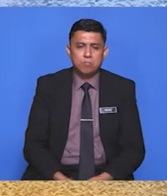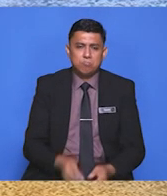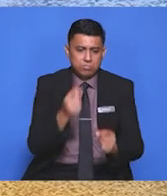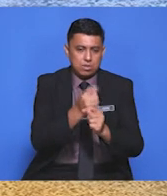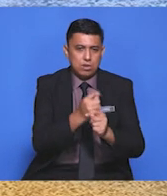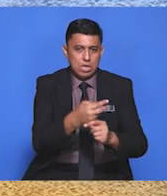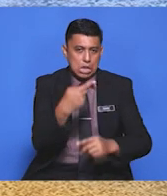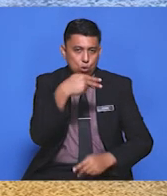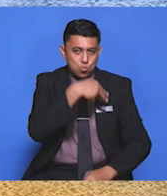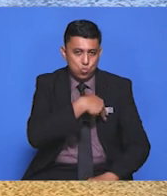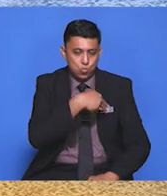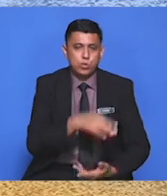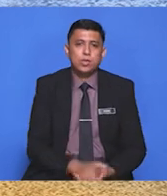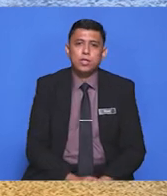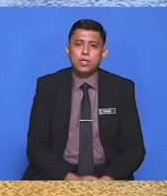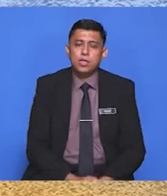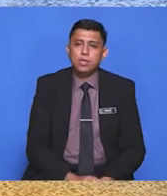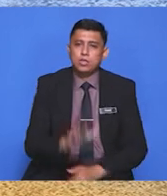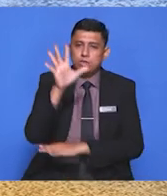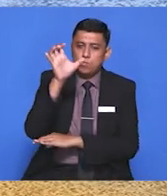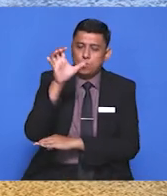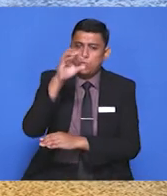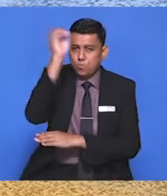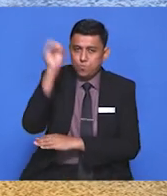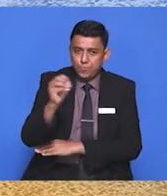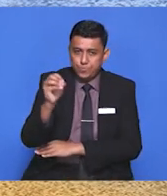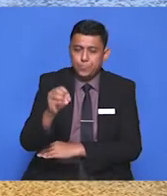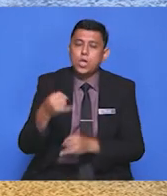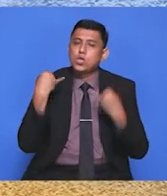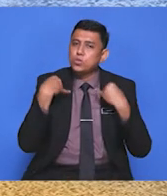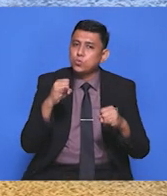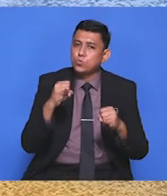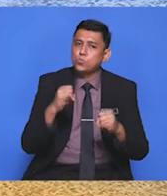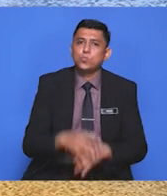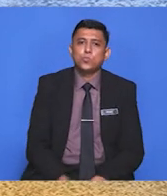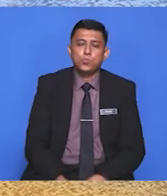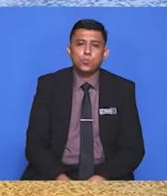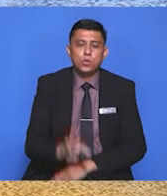sebanyak 50% contohnya, maka harga jualan ialah